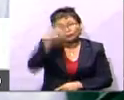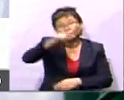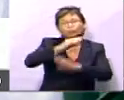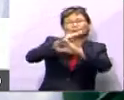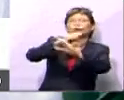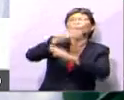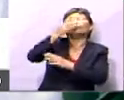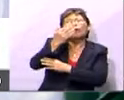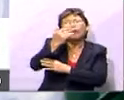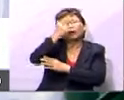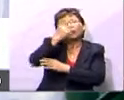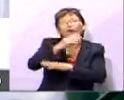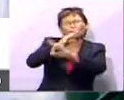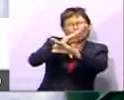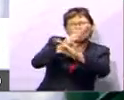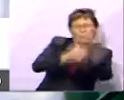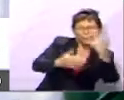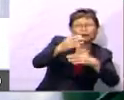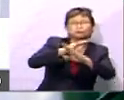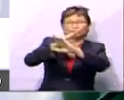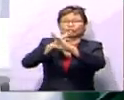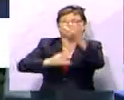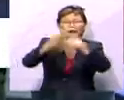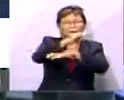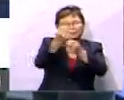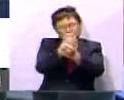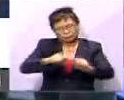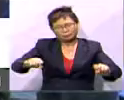mengelakkan kebakaran dan menjaga keselamatan.